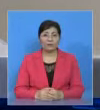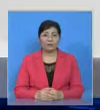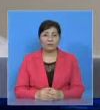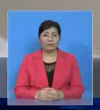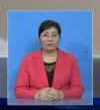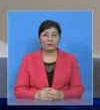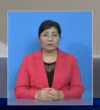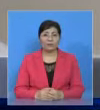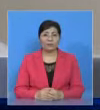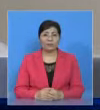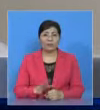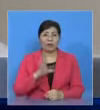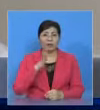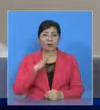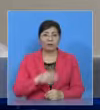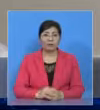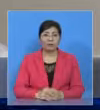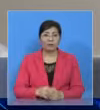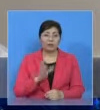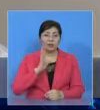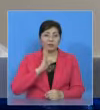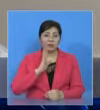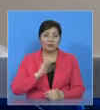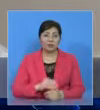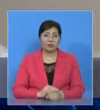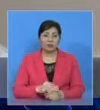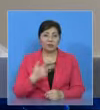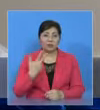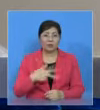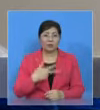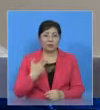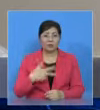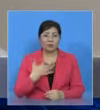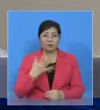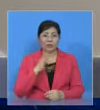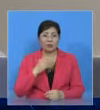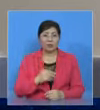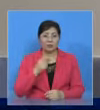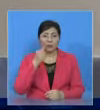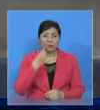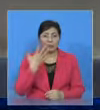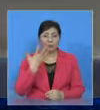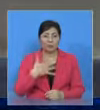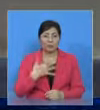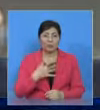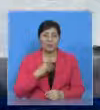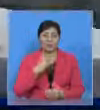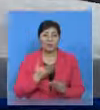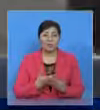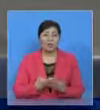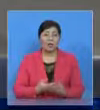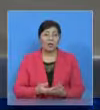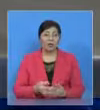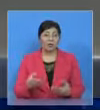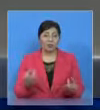дообследования. Возраст девушек примерно 30-35, мужчина около 50 лет. По словам полицейских,